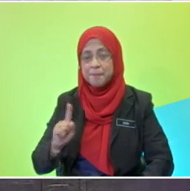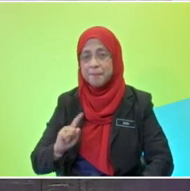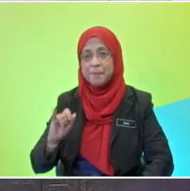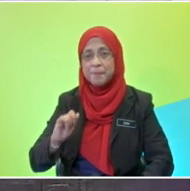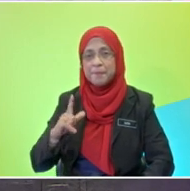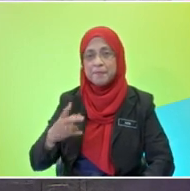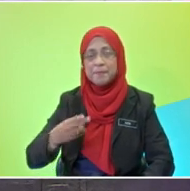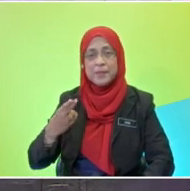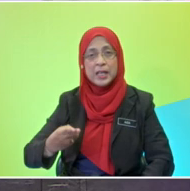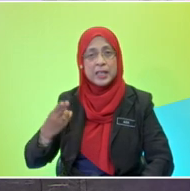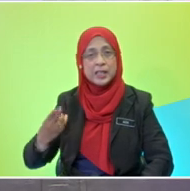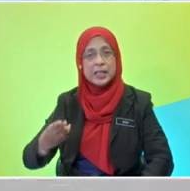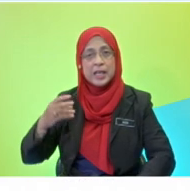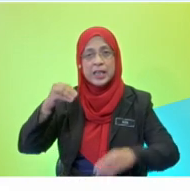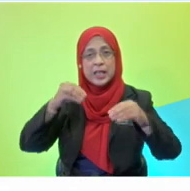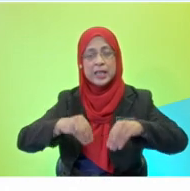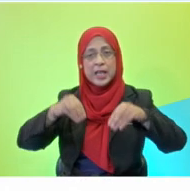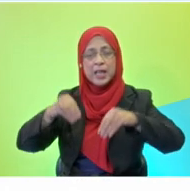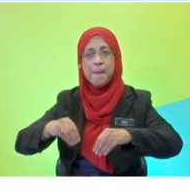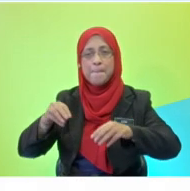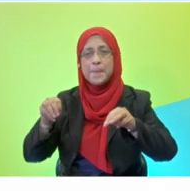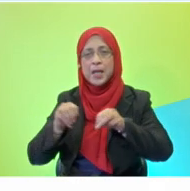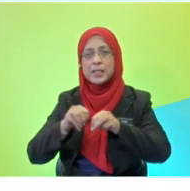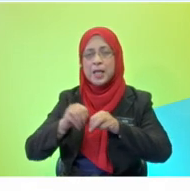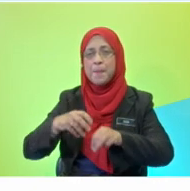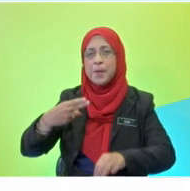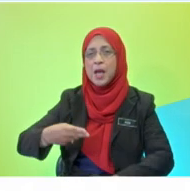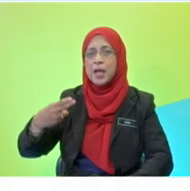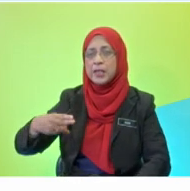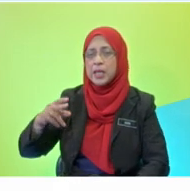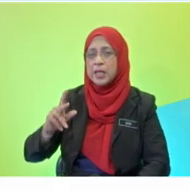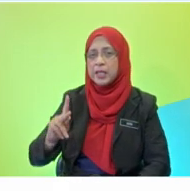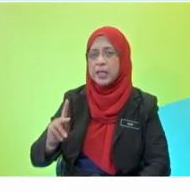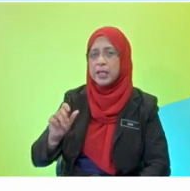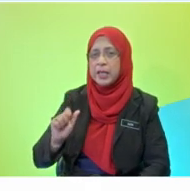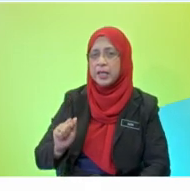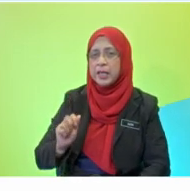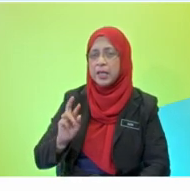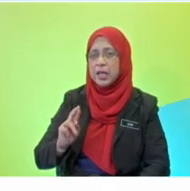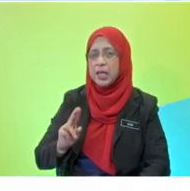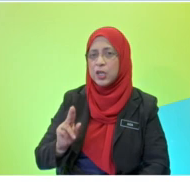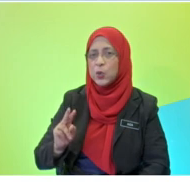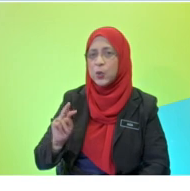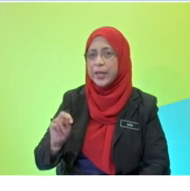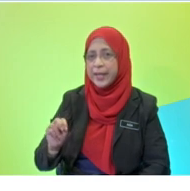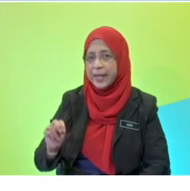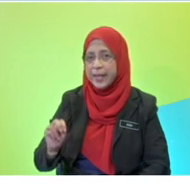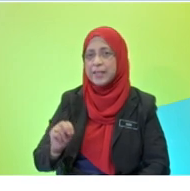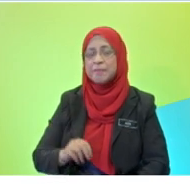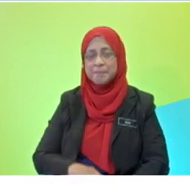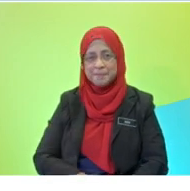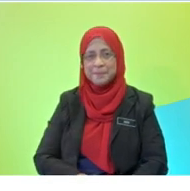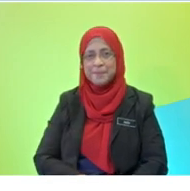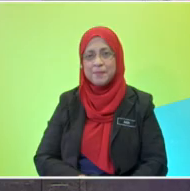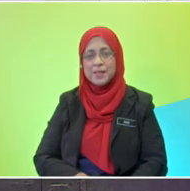harta yang tertanam Oke pembetulan semua harta yang tertanam di dalam tanah oke itu